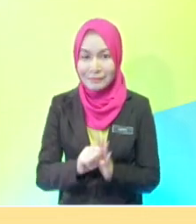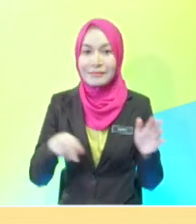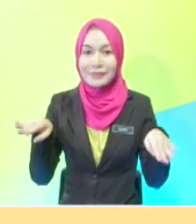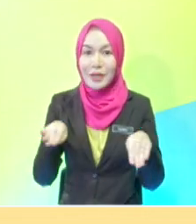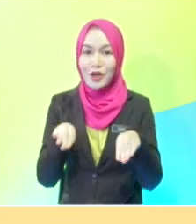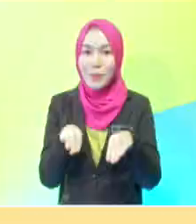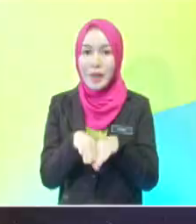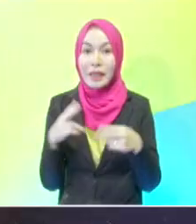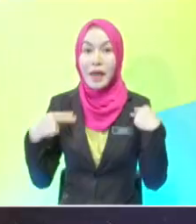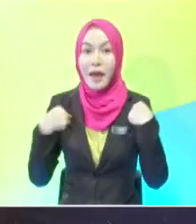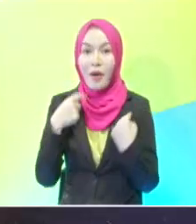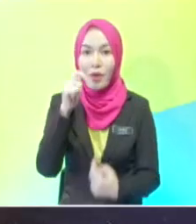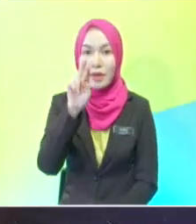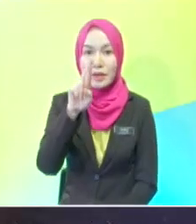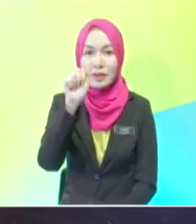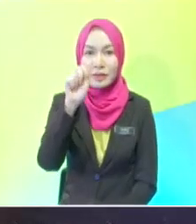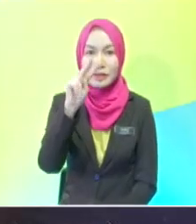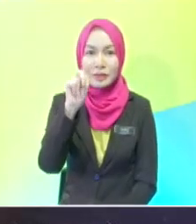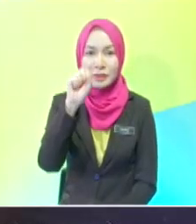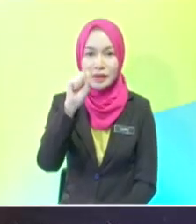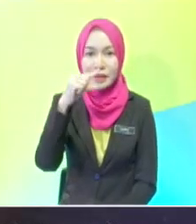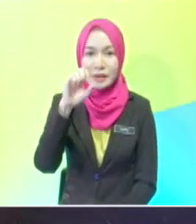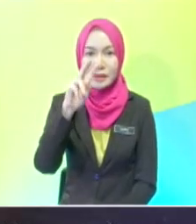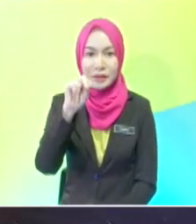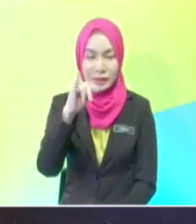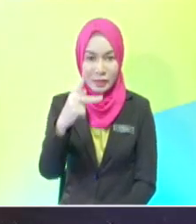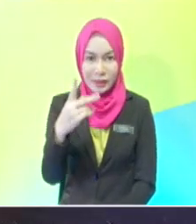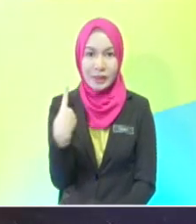transgenik Oke kita ada ikan salmon biasa